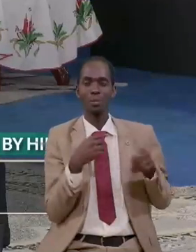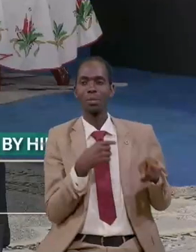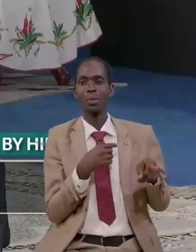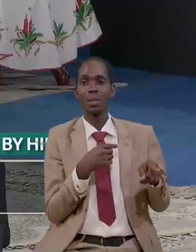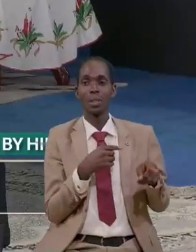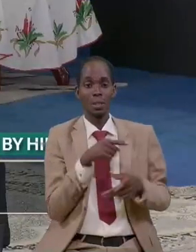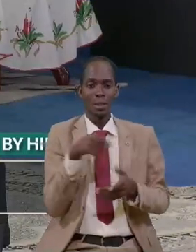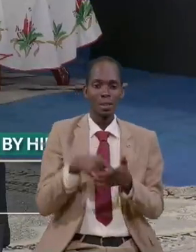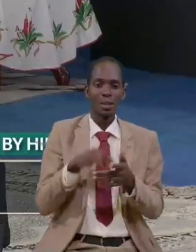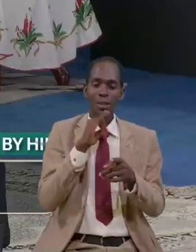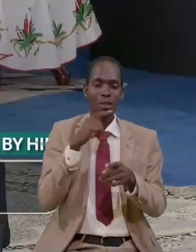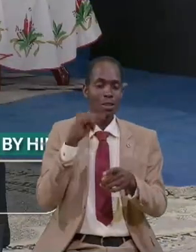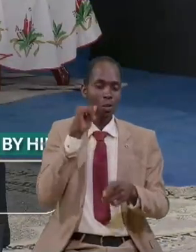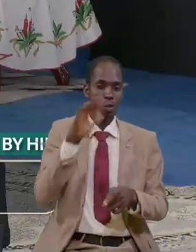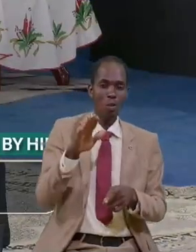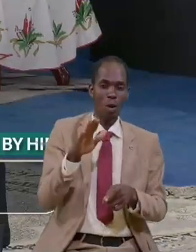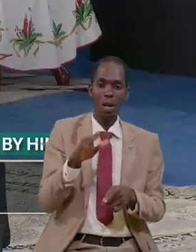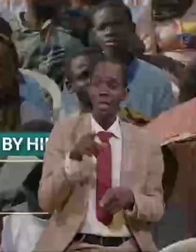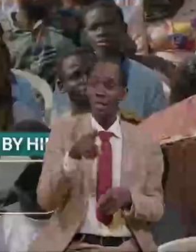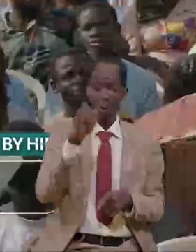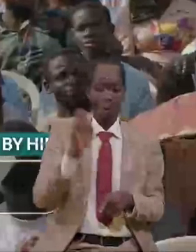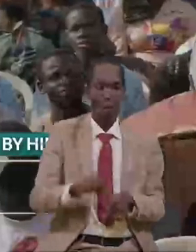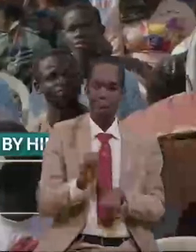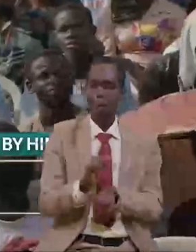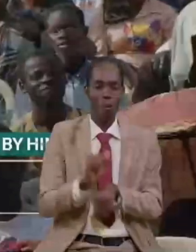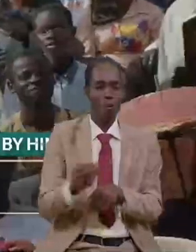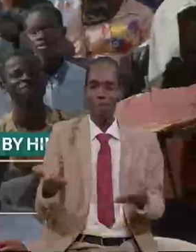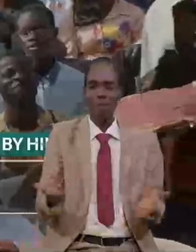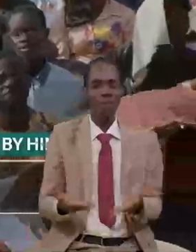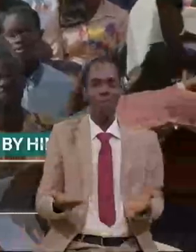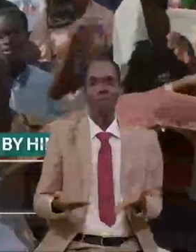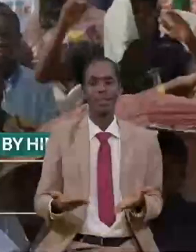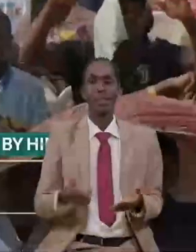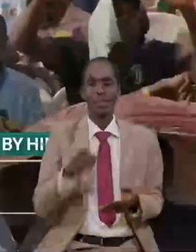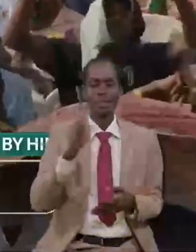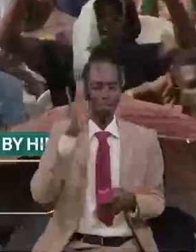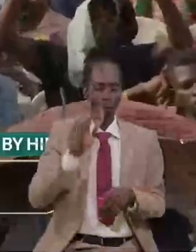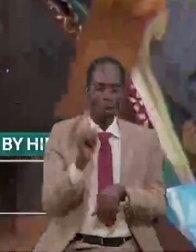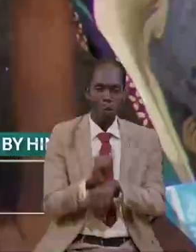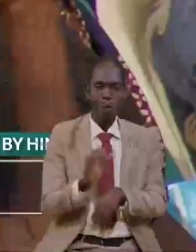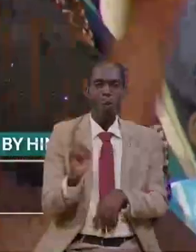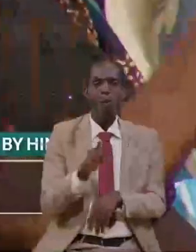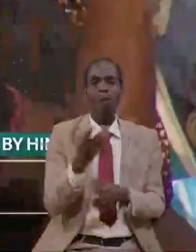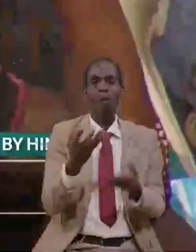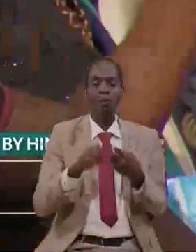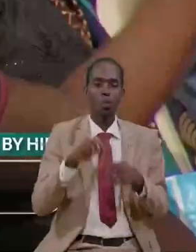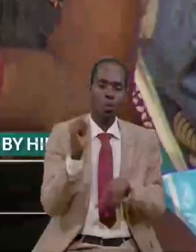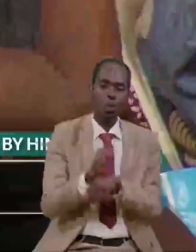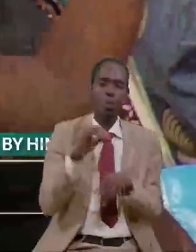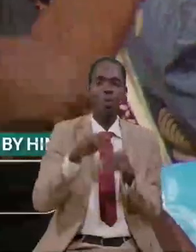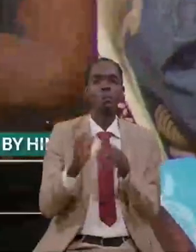Voici la jeune fille, elle doit travailler ici. Tu vas travailler là où tu veux travailler.